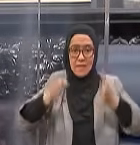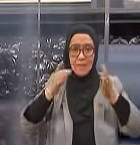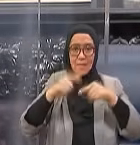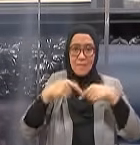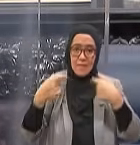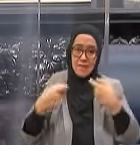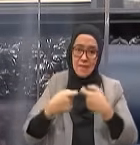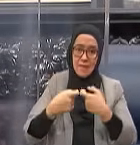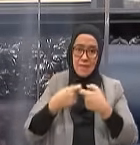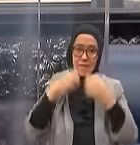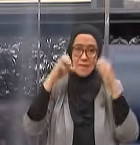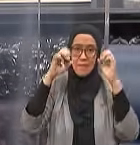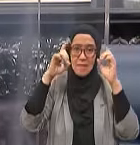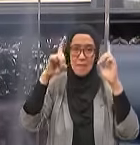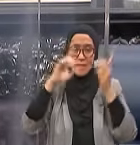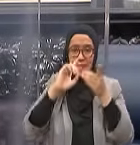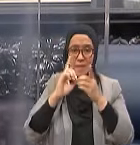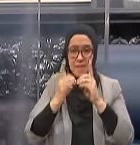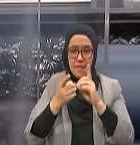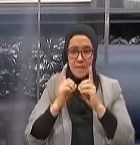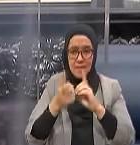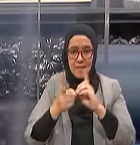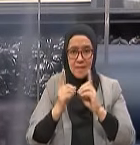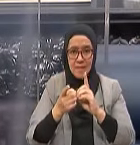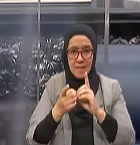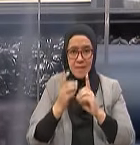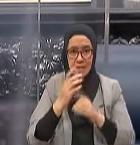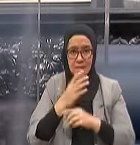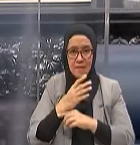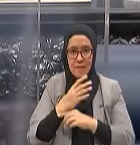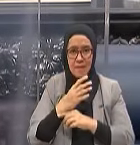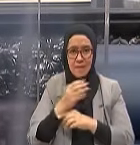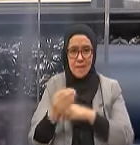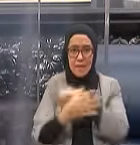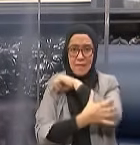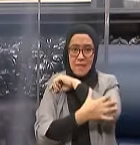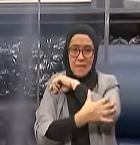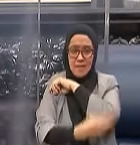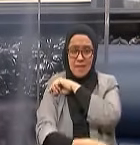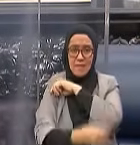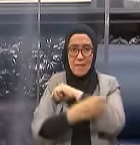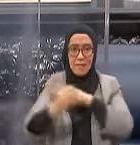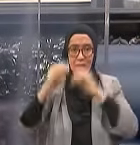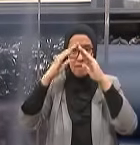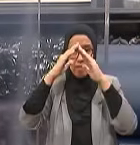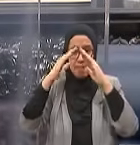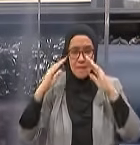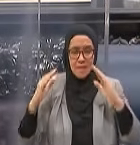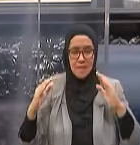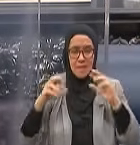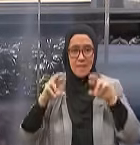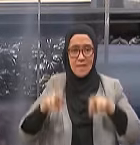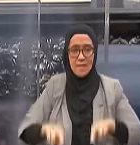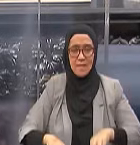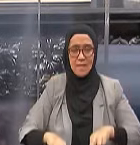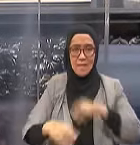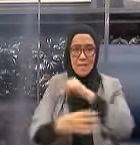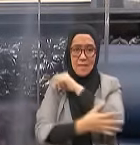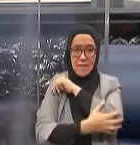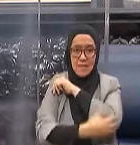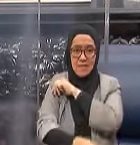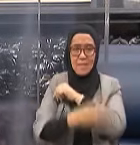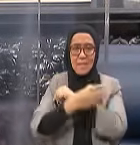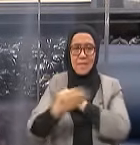di semoga kemiskinan dan perumahan rakyat miskin dan